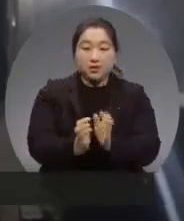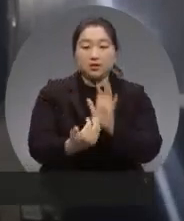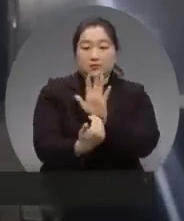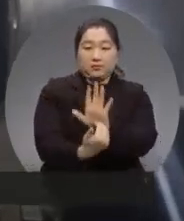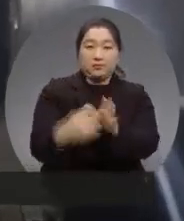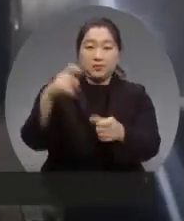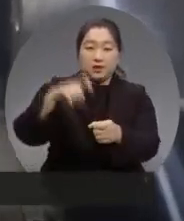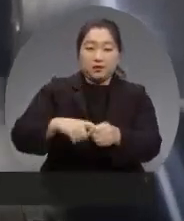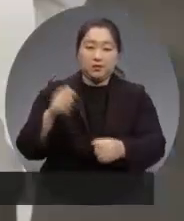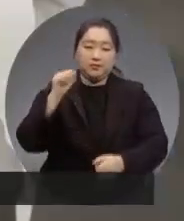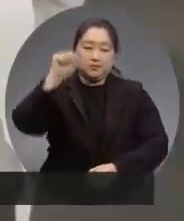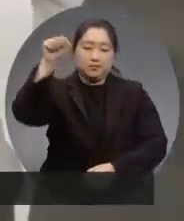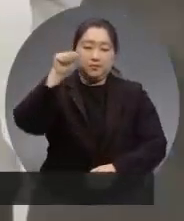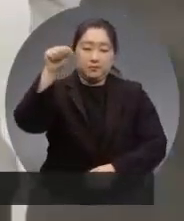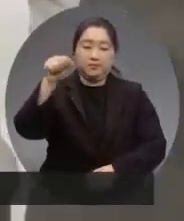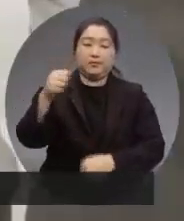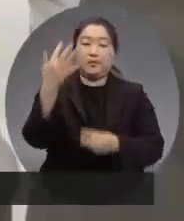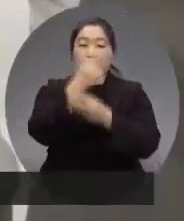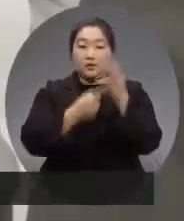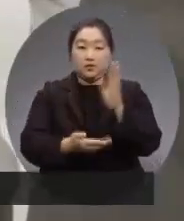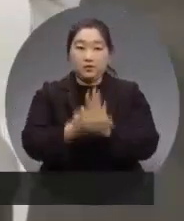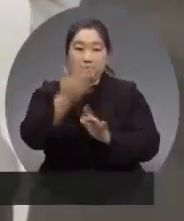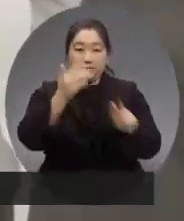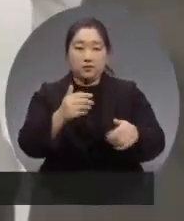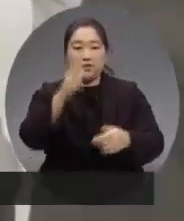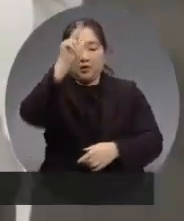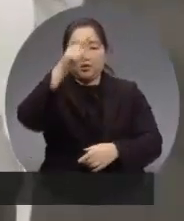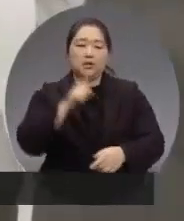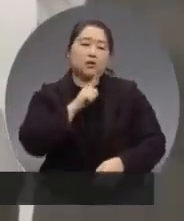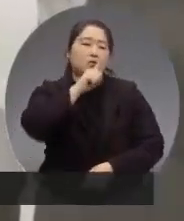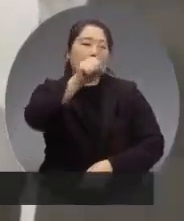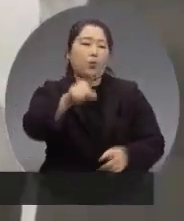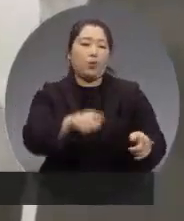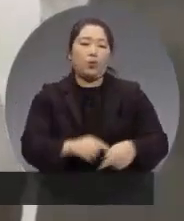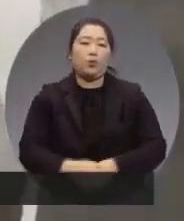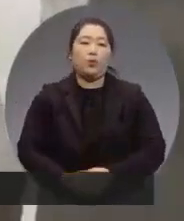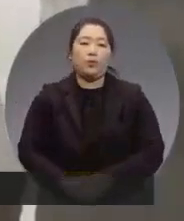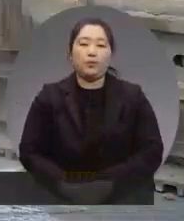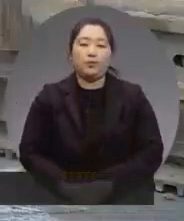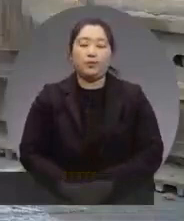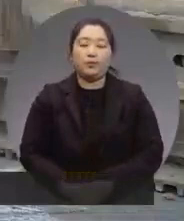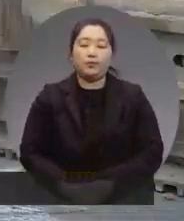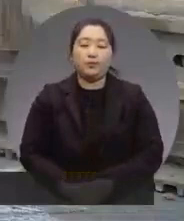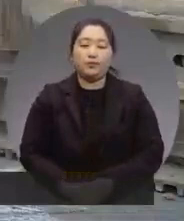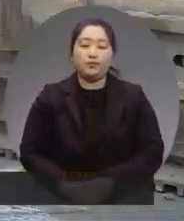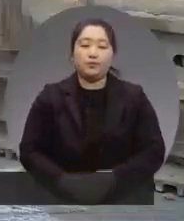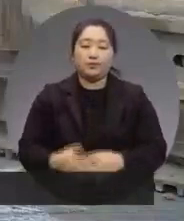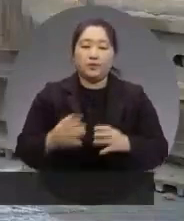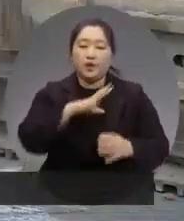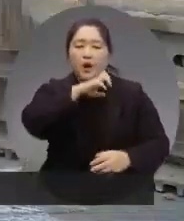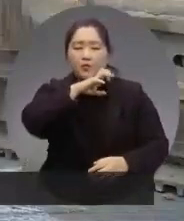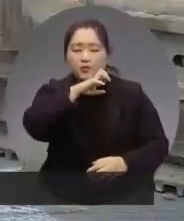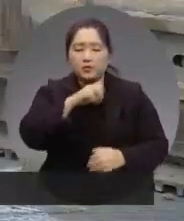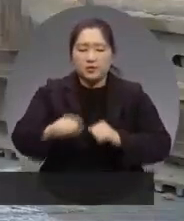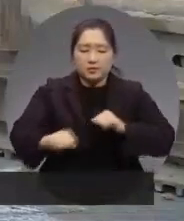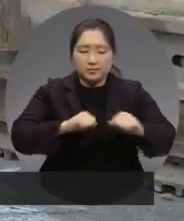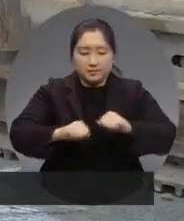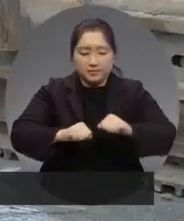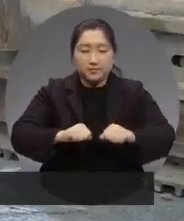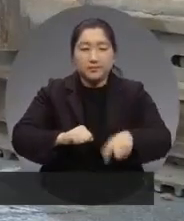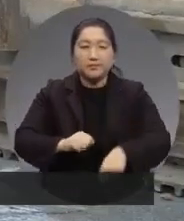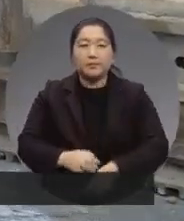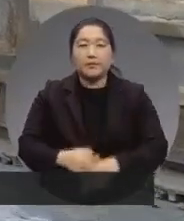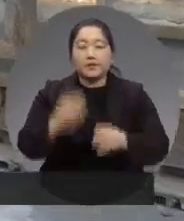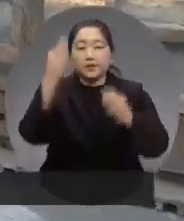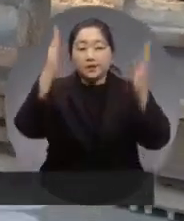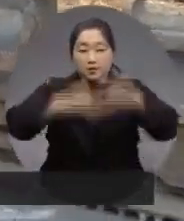철야 농성에 들어갔고 청주시는 이들 시민단체를 경찰에 신고하기도 했습니다. 반발 움직임이 본격화한 가운데 청주시청